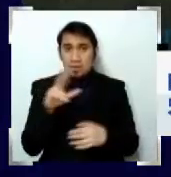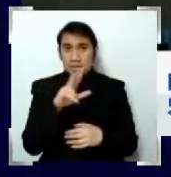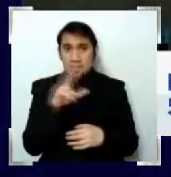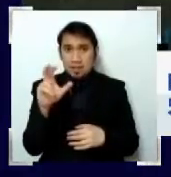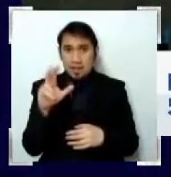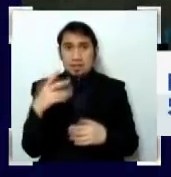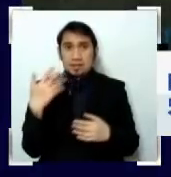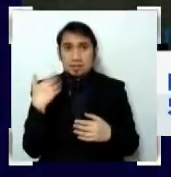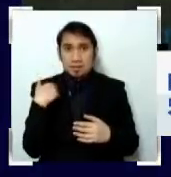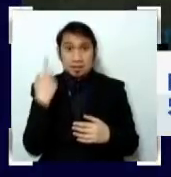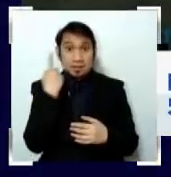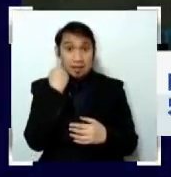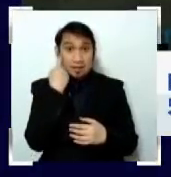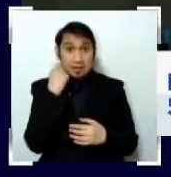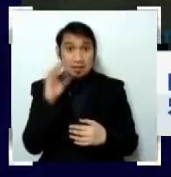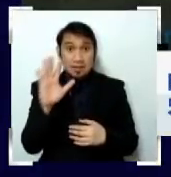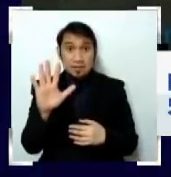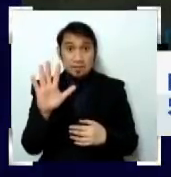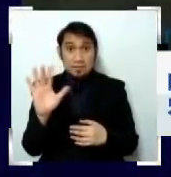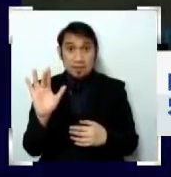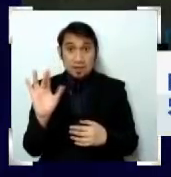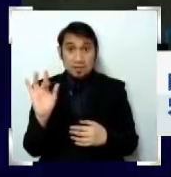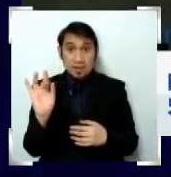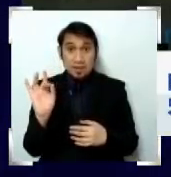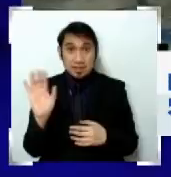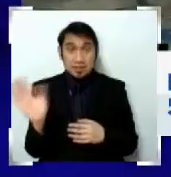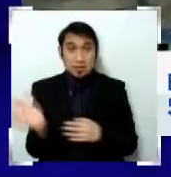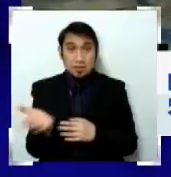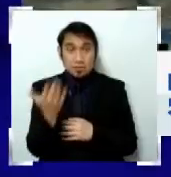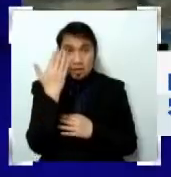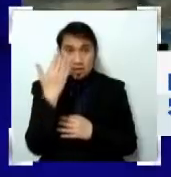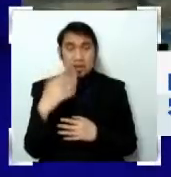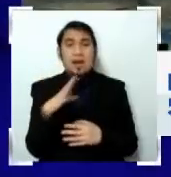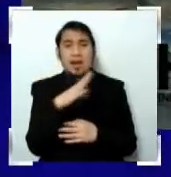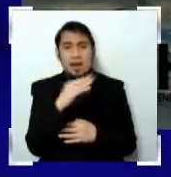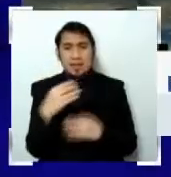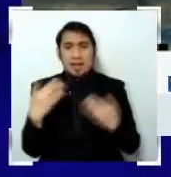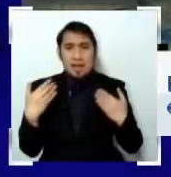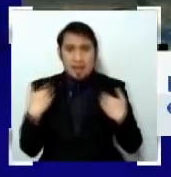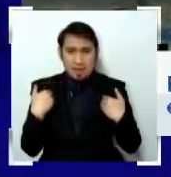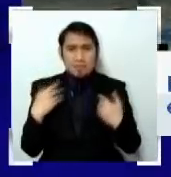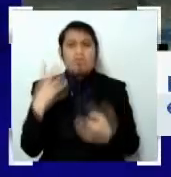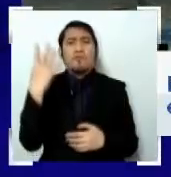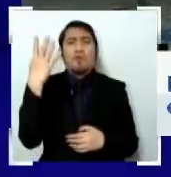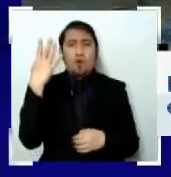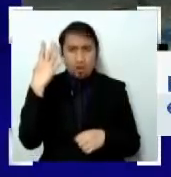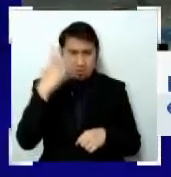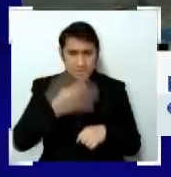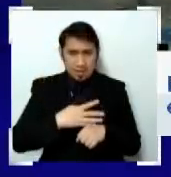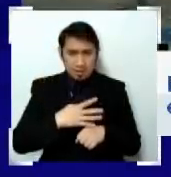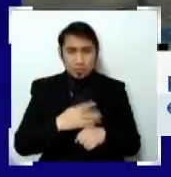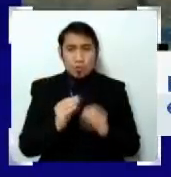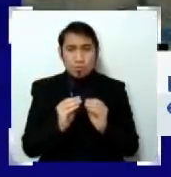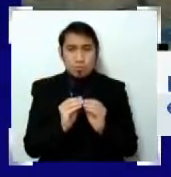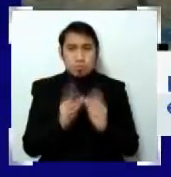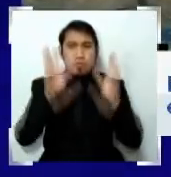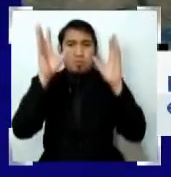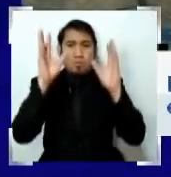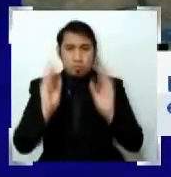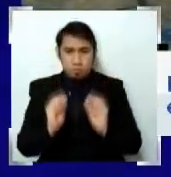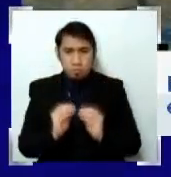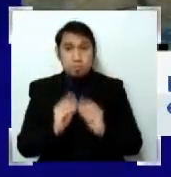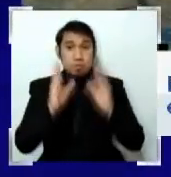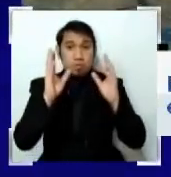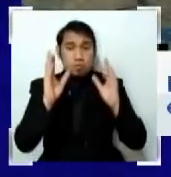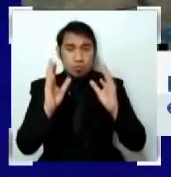pagputok kaninang 5:18 ng umaga. Nasundan pa ito ng apat na eruption. Ito na ang pinakamaraming beses na pumutok ang bulkan sa